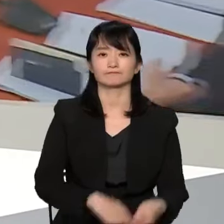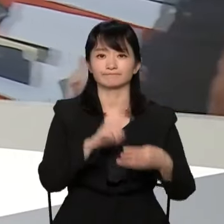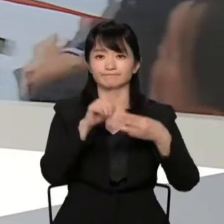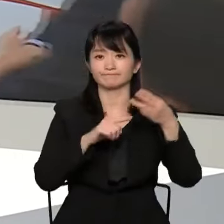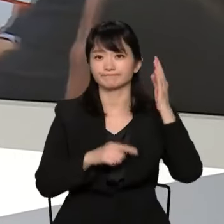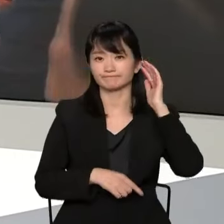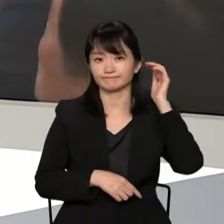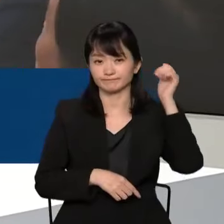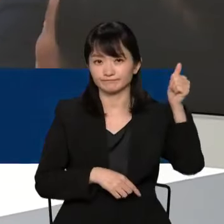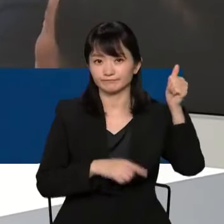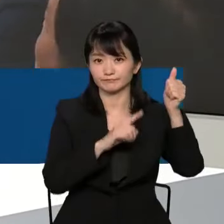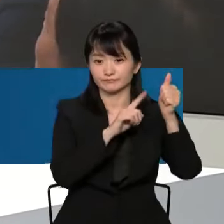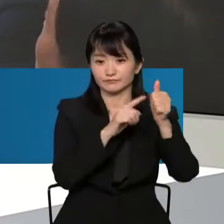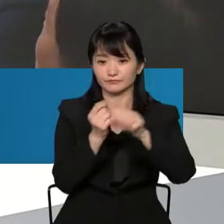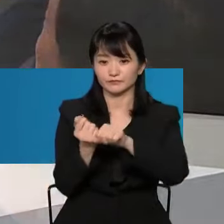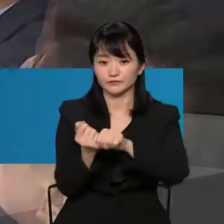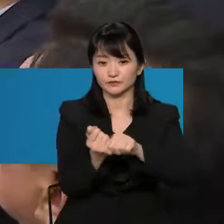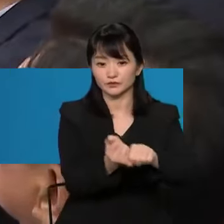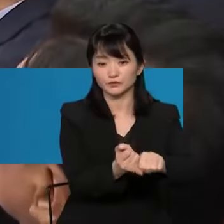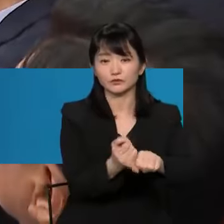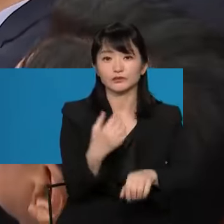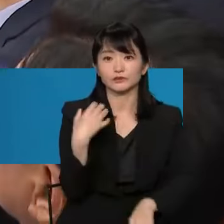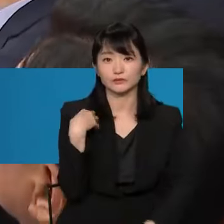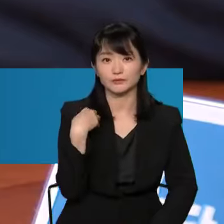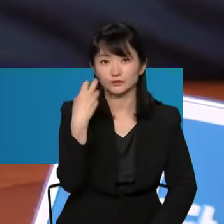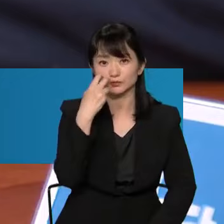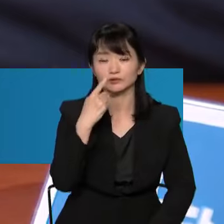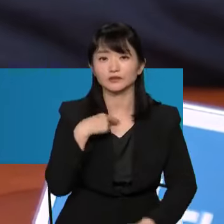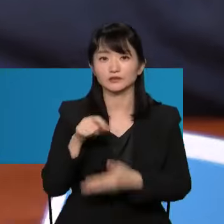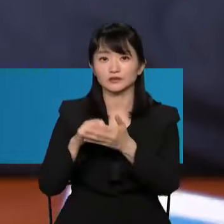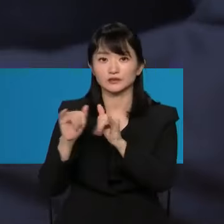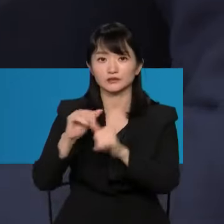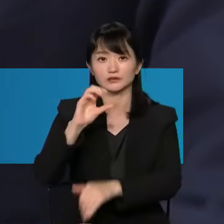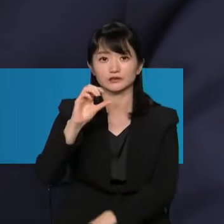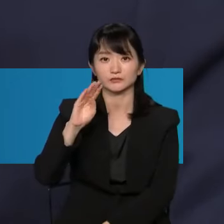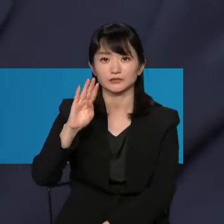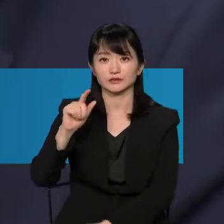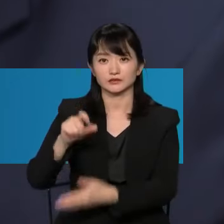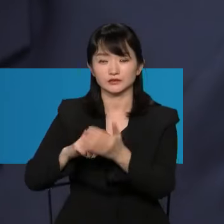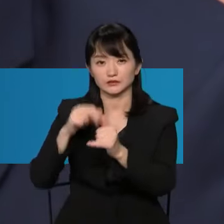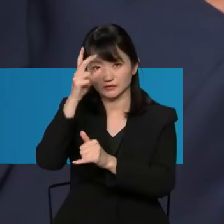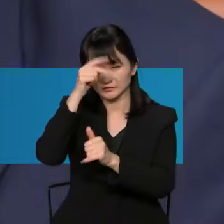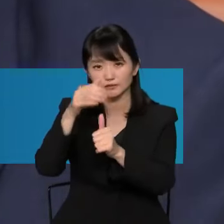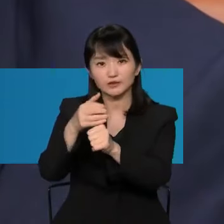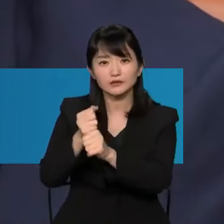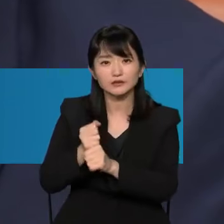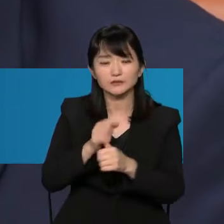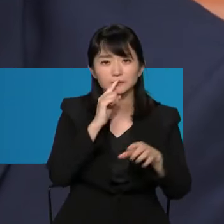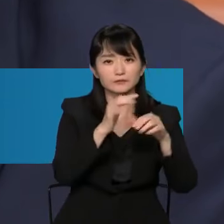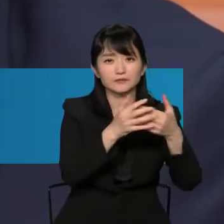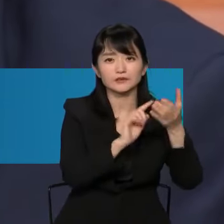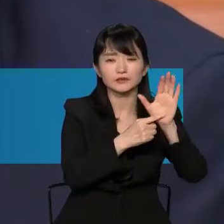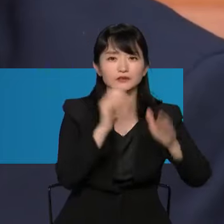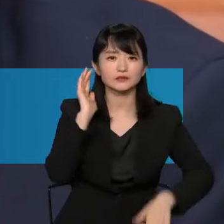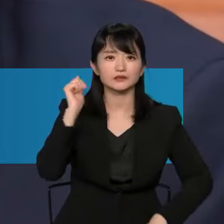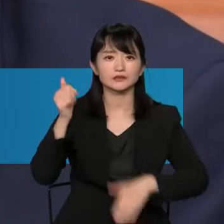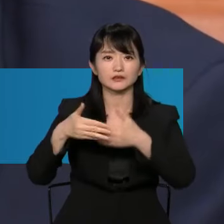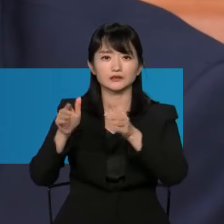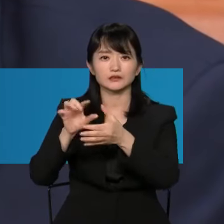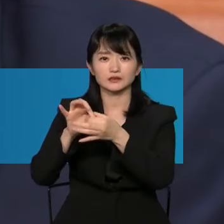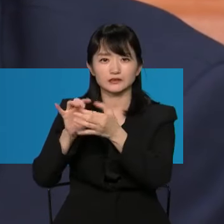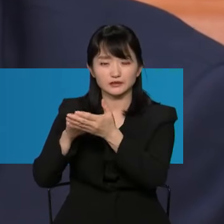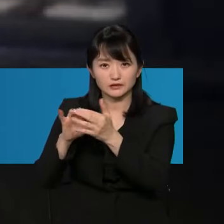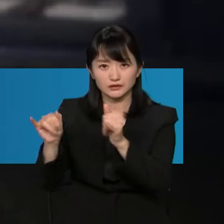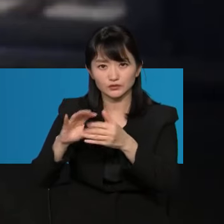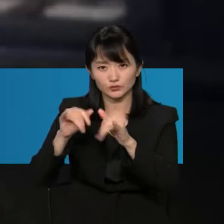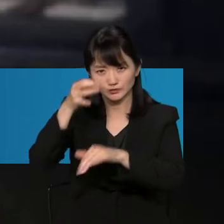윤석열 대통령의 골프 라운딩을 취재했던 CBS 기자가 경찰에 입건된 것과 관련해서 민주당은 대통령실은 해당 기자와